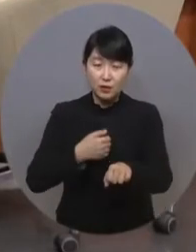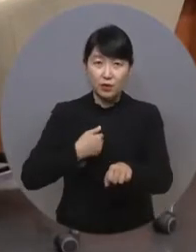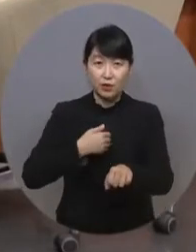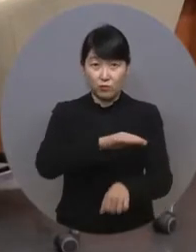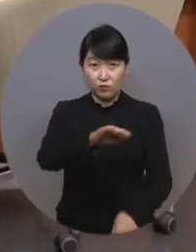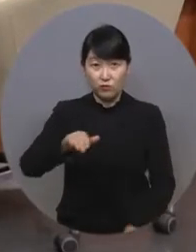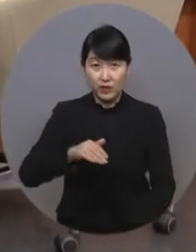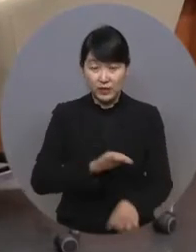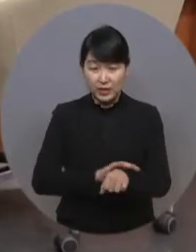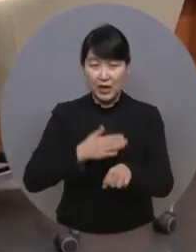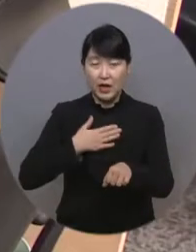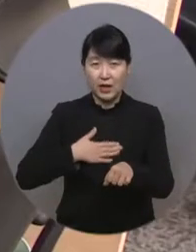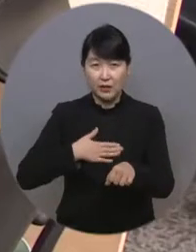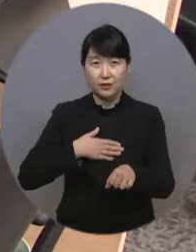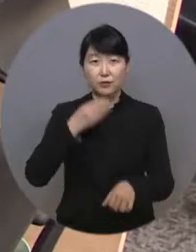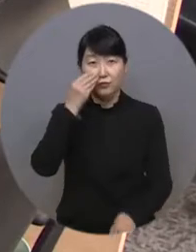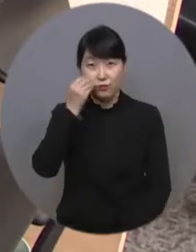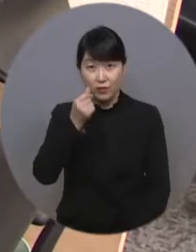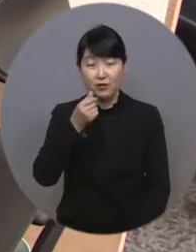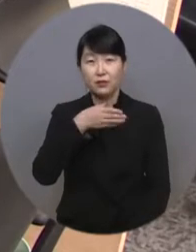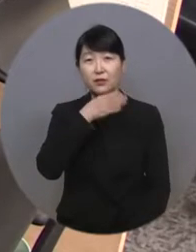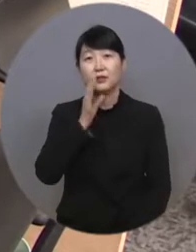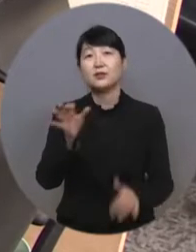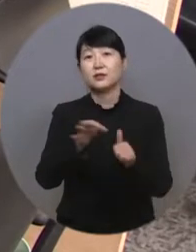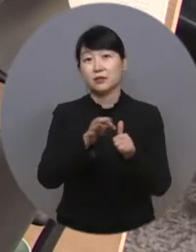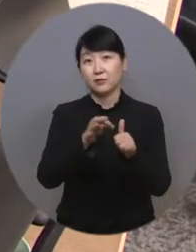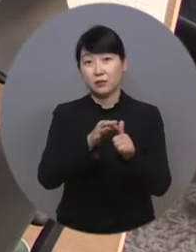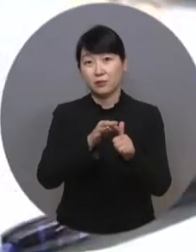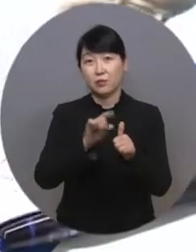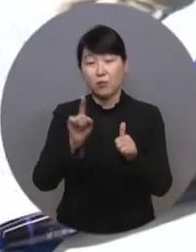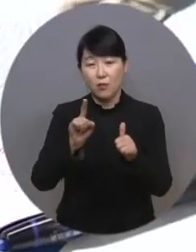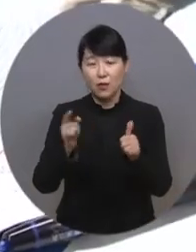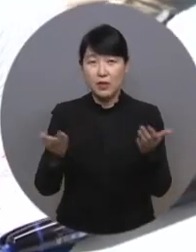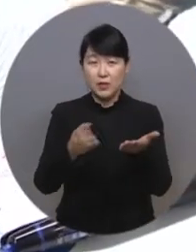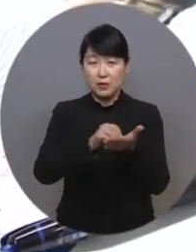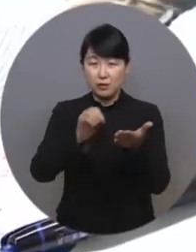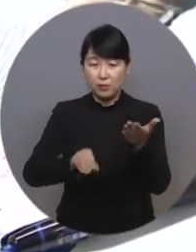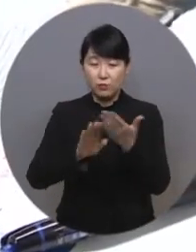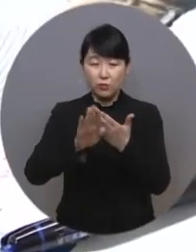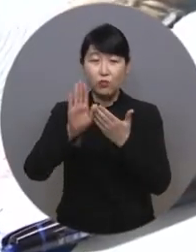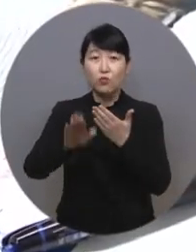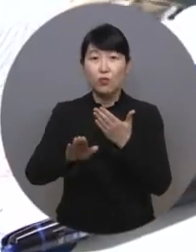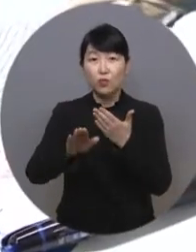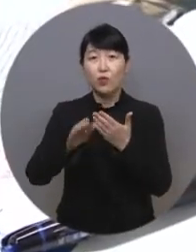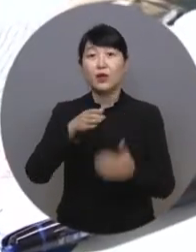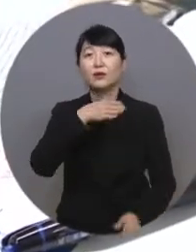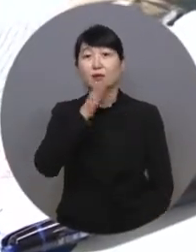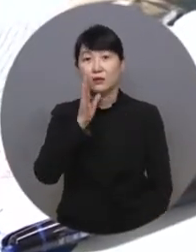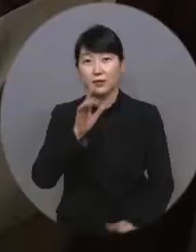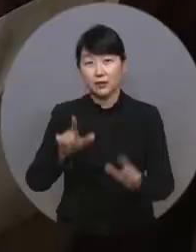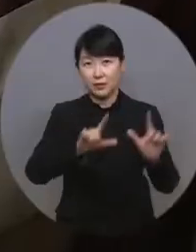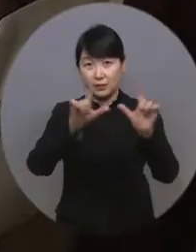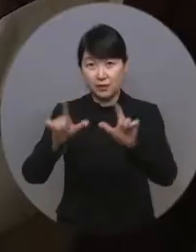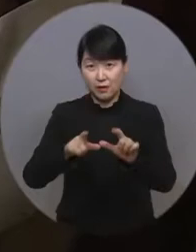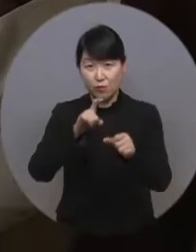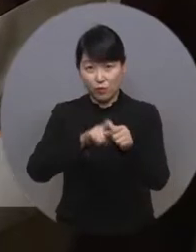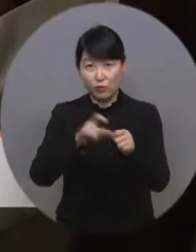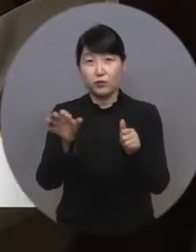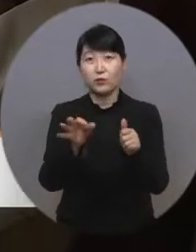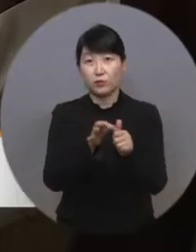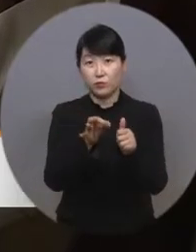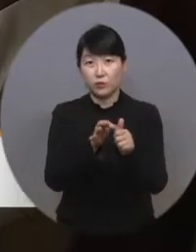가장 익숙한 노력연금은 퇴직 후 안정적인 노후를 보장받을 수 있는 방법으로 자리매김했습니다 하지만